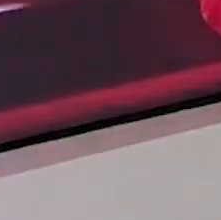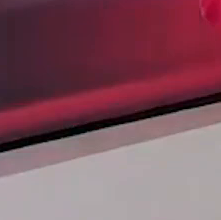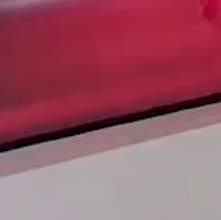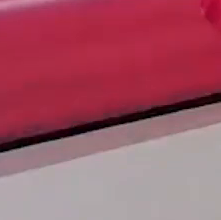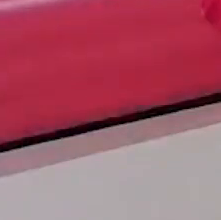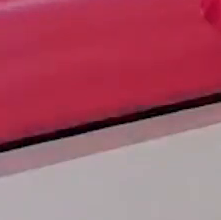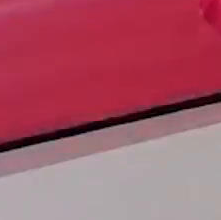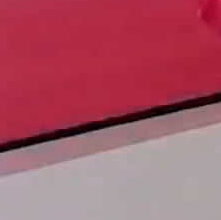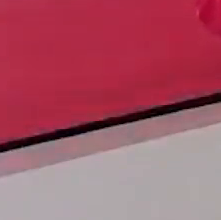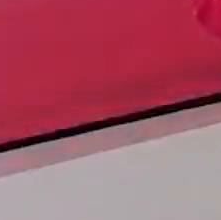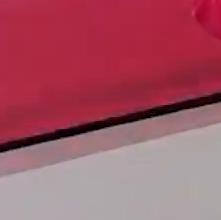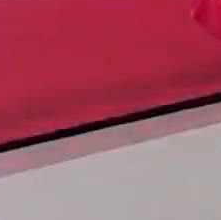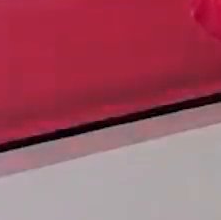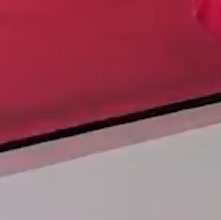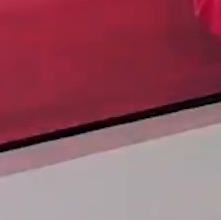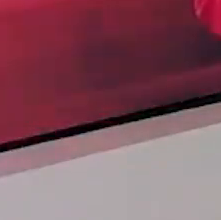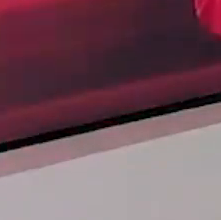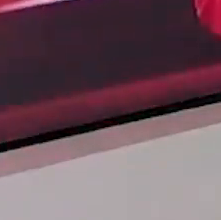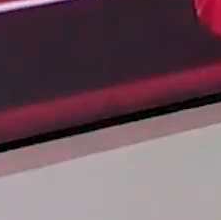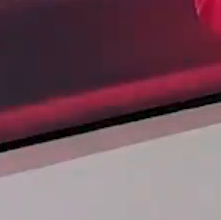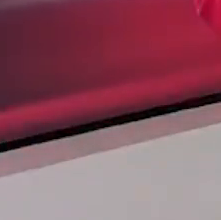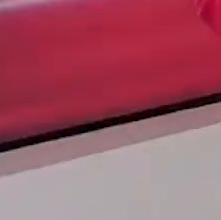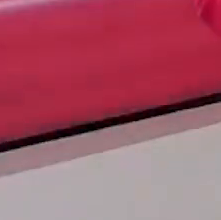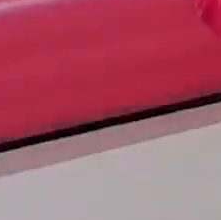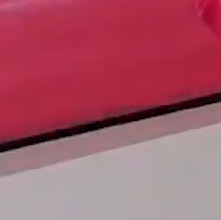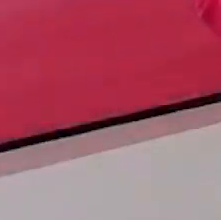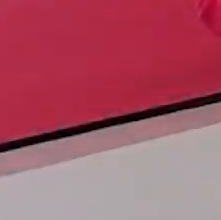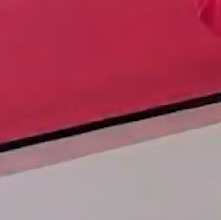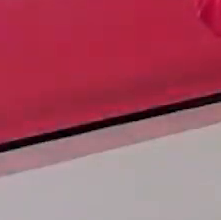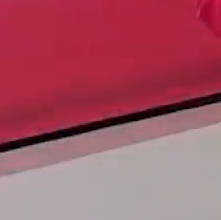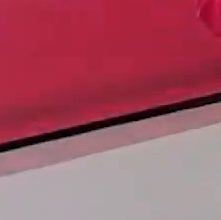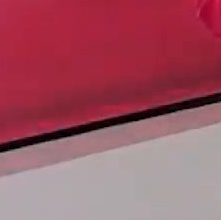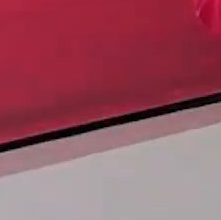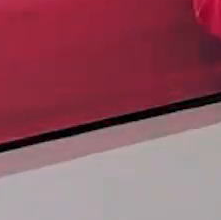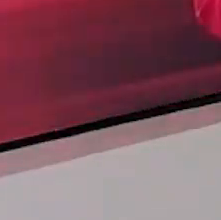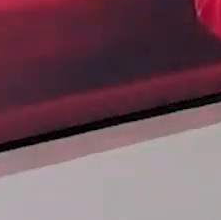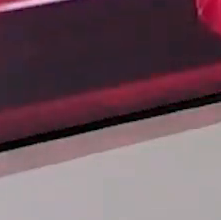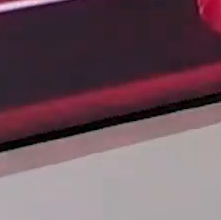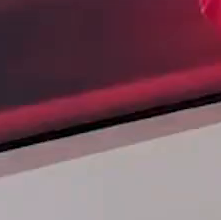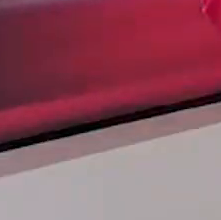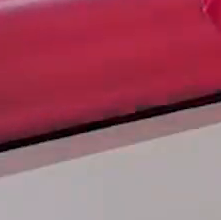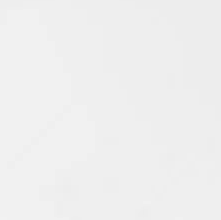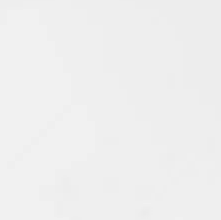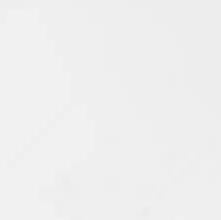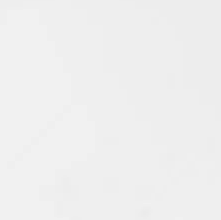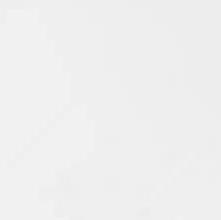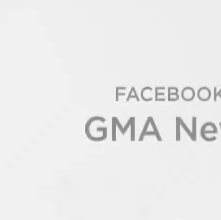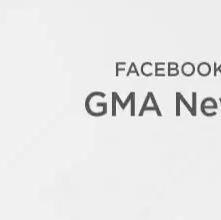subaybayan niyo po kami sa GMA Pinoy TV at sa www.gmanews.tv.